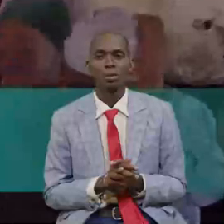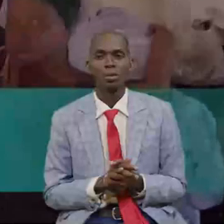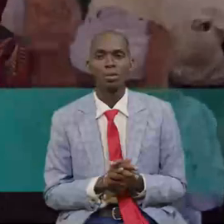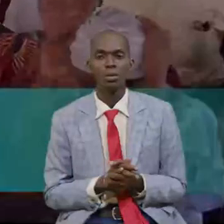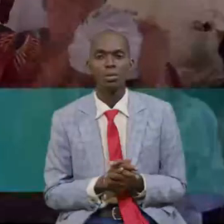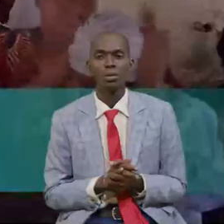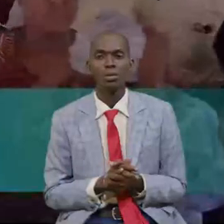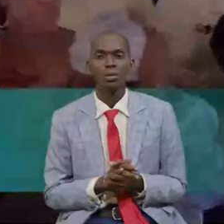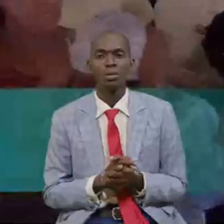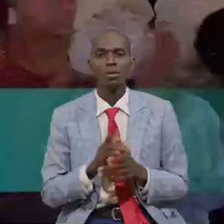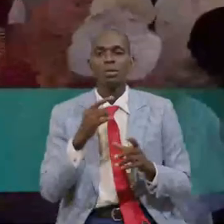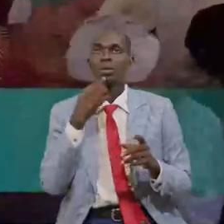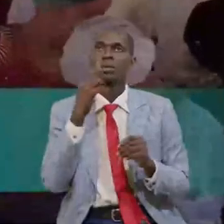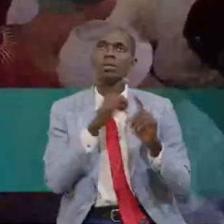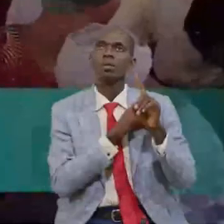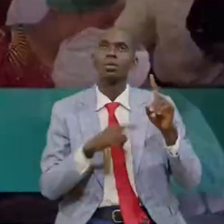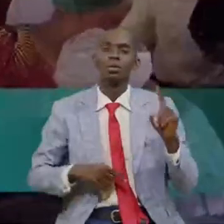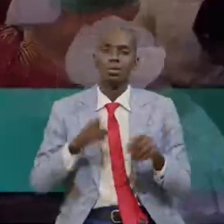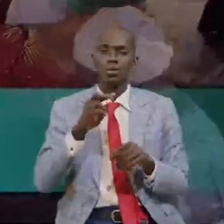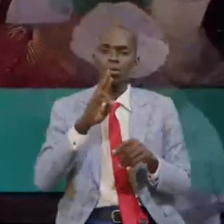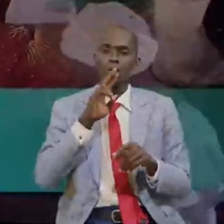parles au Seigneur, tu y arriveras.